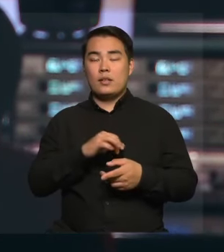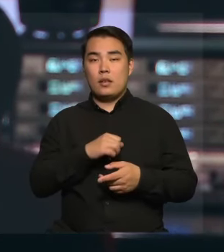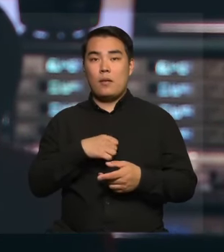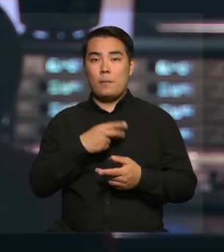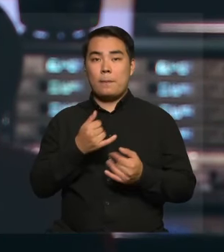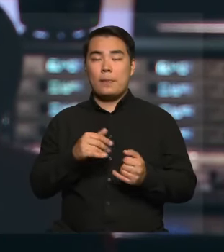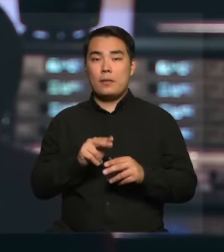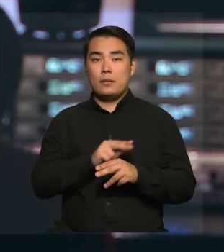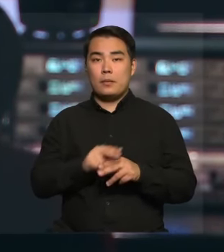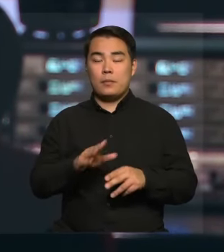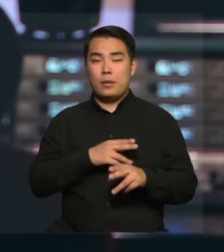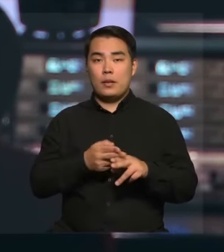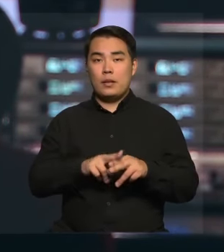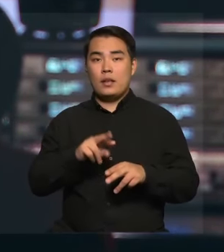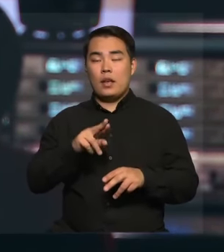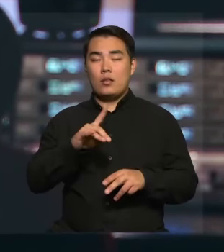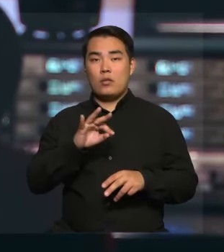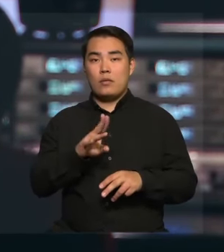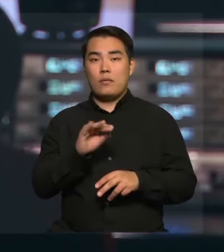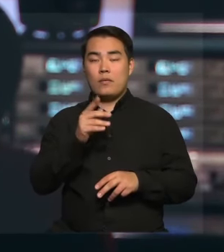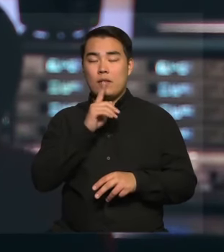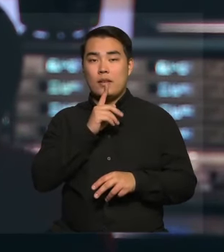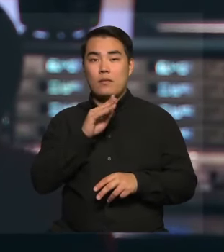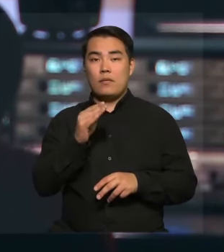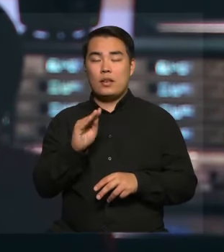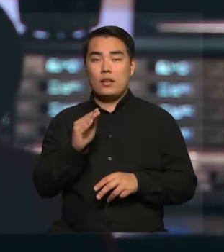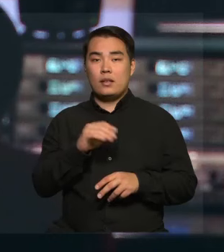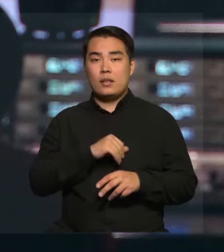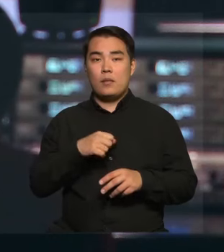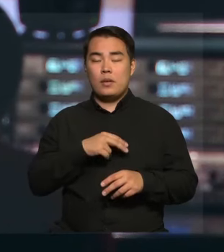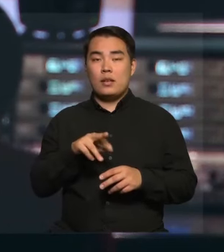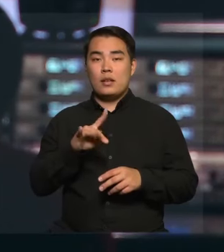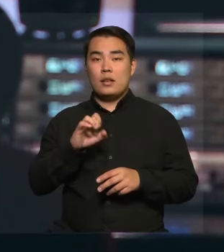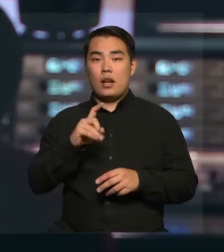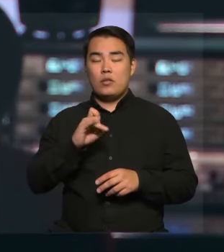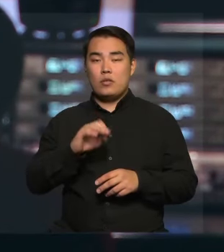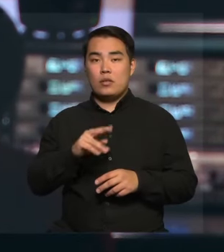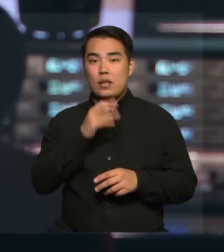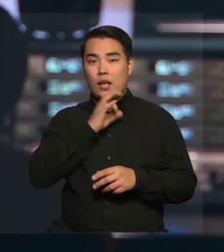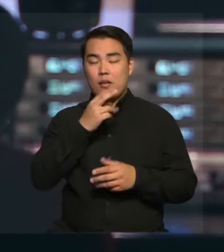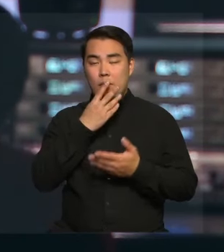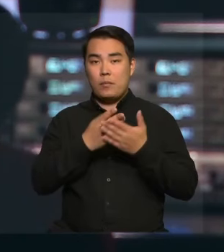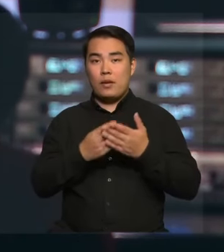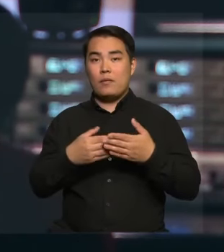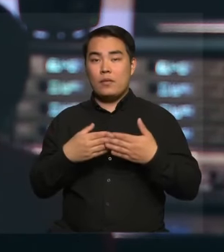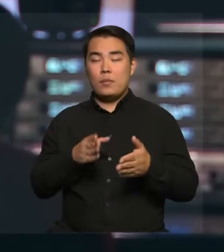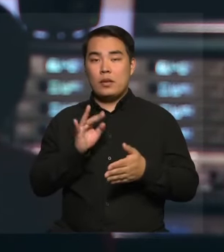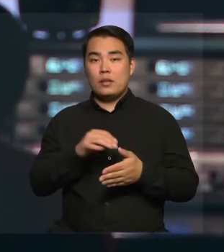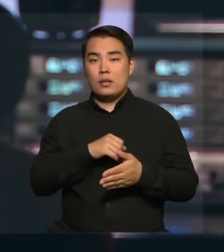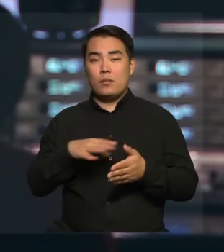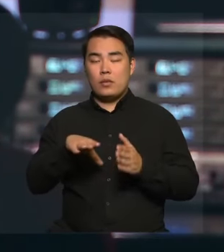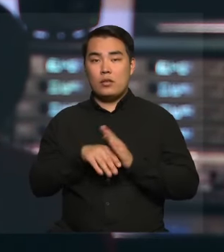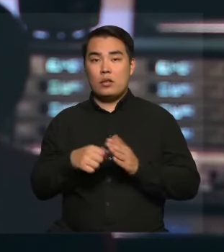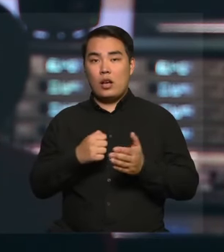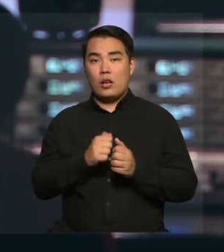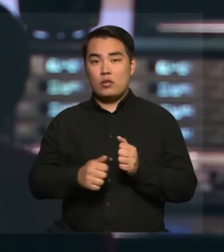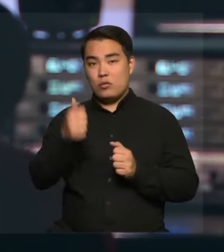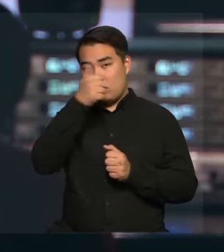пайдалы. Алматыдағы ядролық физика институтының ғалымдары радиофармацевтикалық препараттарды шығарып, соның арқасында жыл